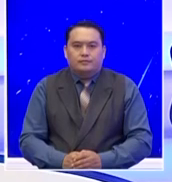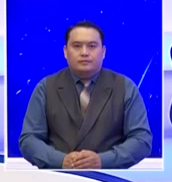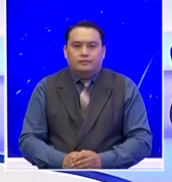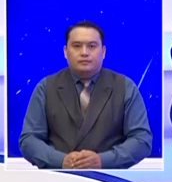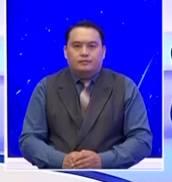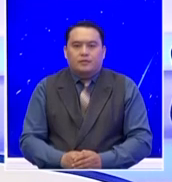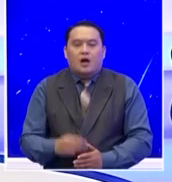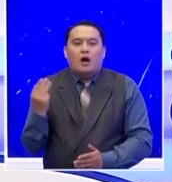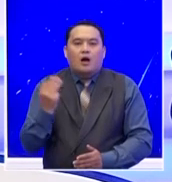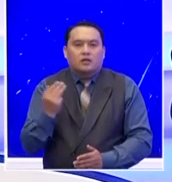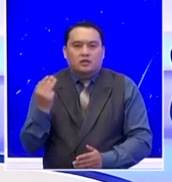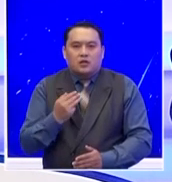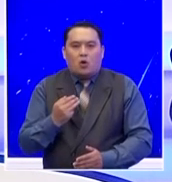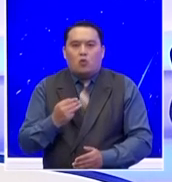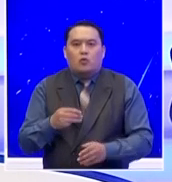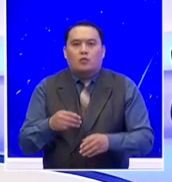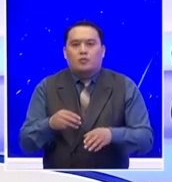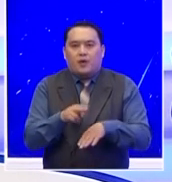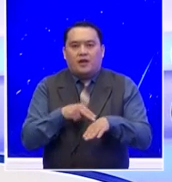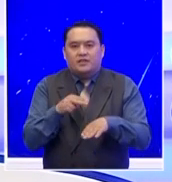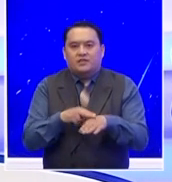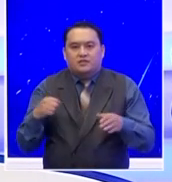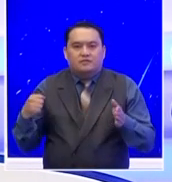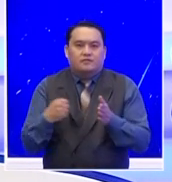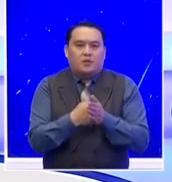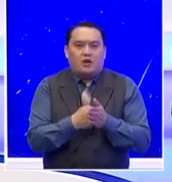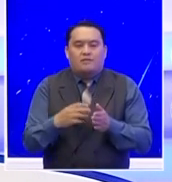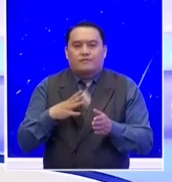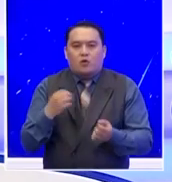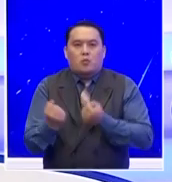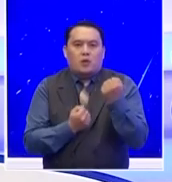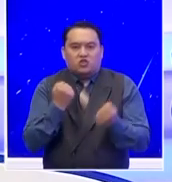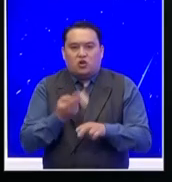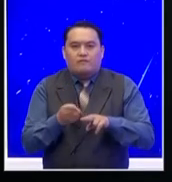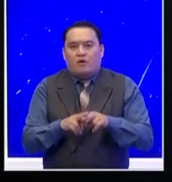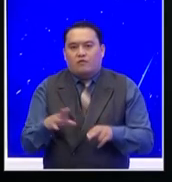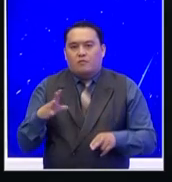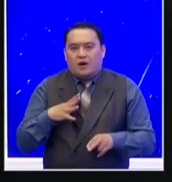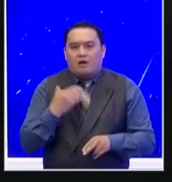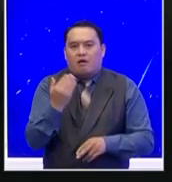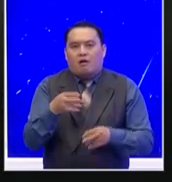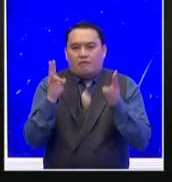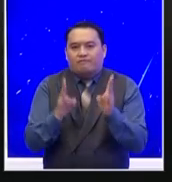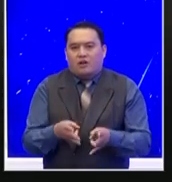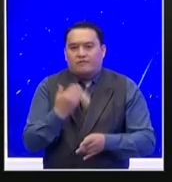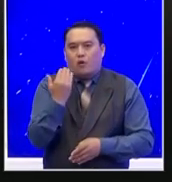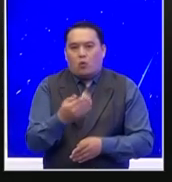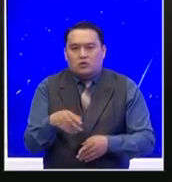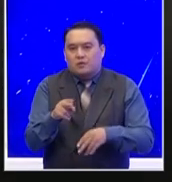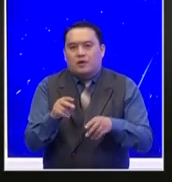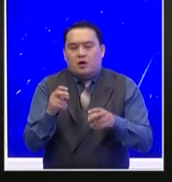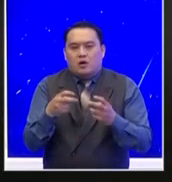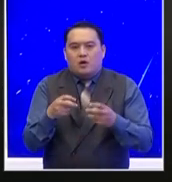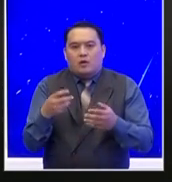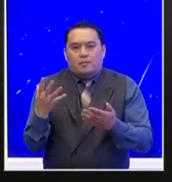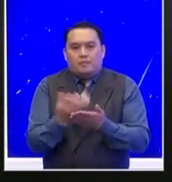В Актау на мобильном посту сбили полицейского. Пострадавший доставлен в больницу. Оперативно прибывшие на место аварии фельдшеры диагностировали